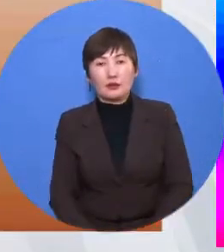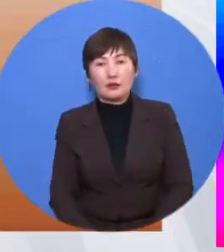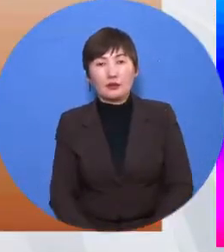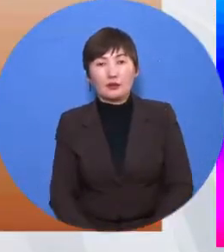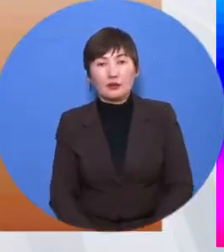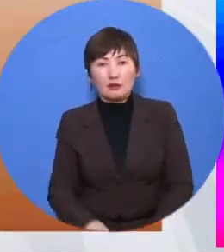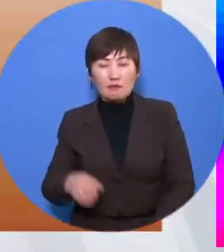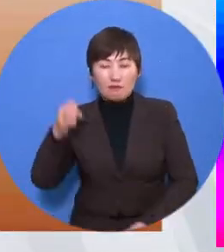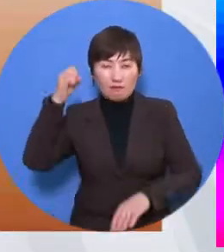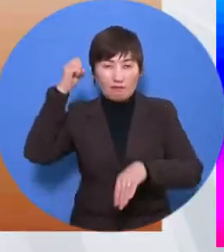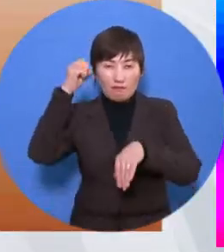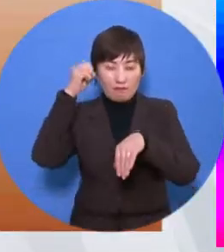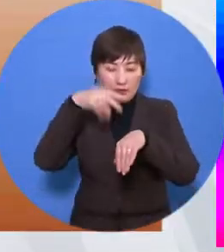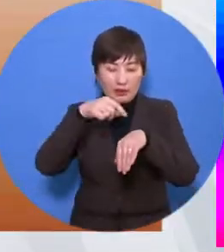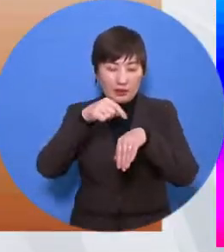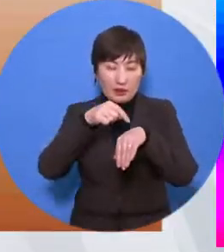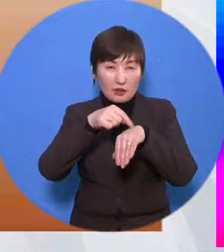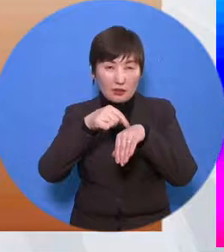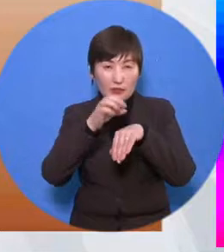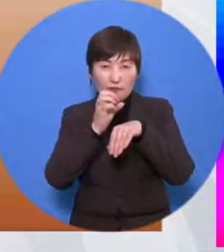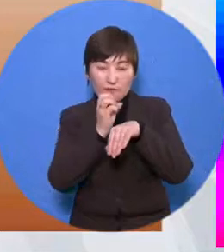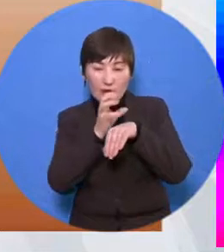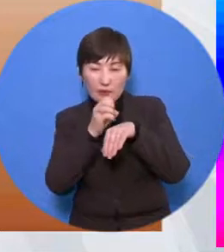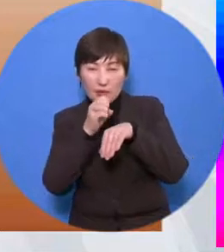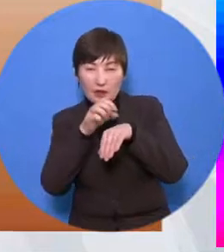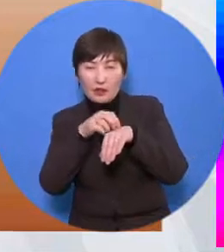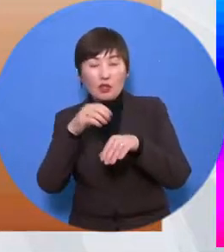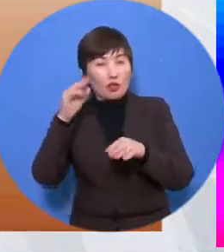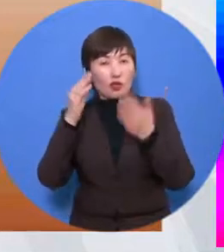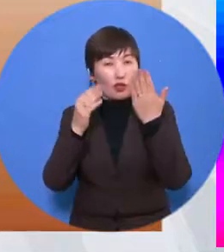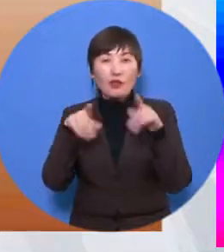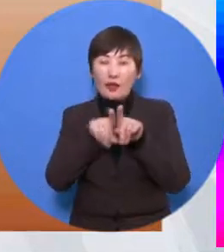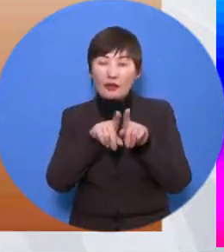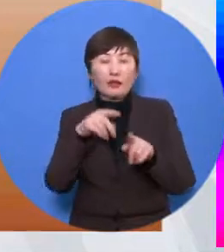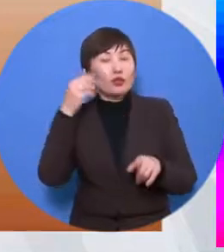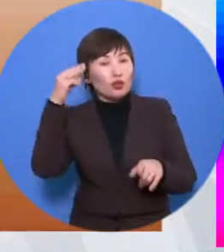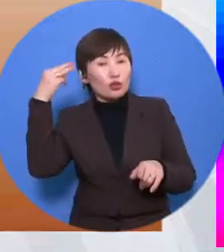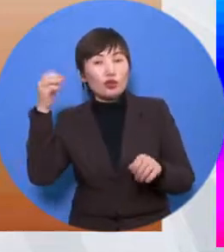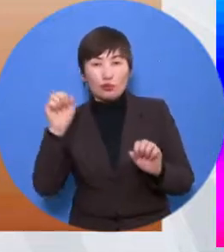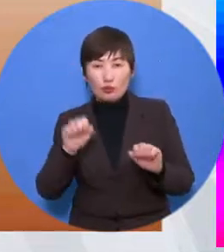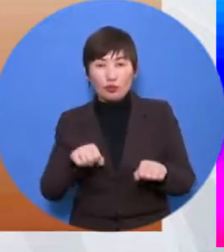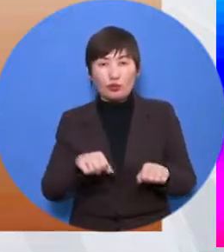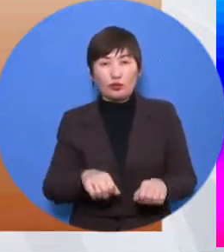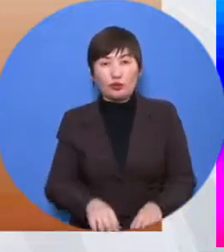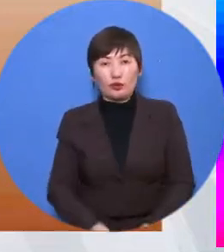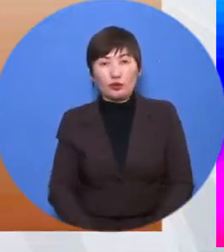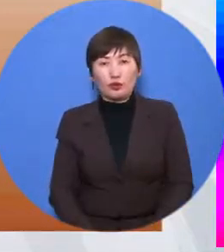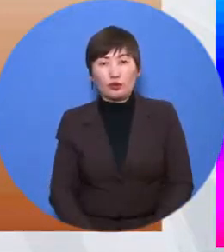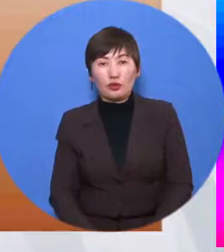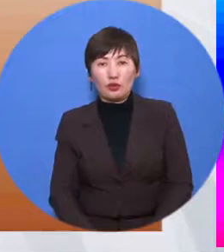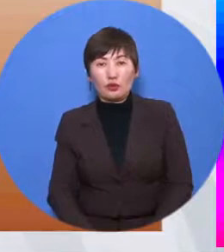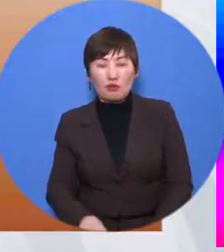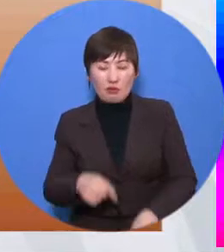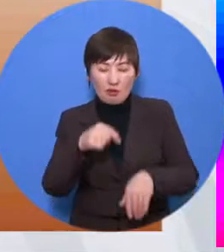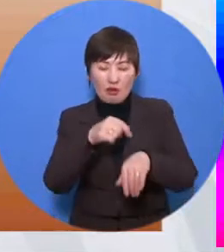Туссан цэг болгонд толь байгаа гэж төсөөлье. Тэгвэл түүн дээр ойлтын